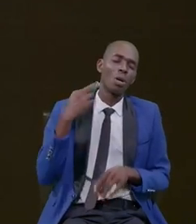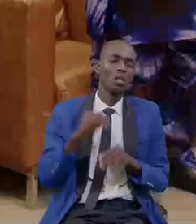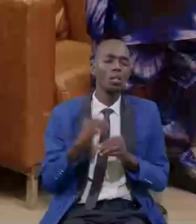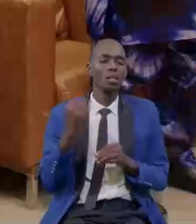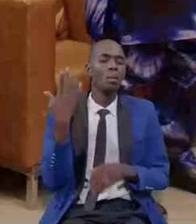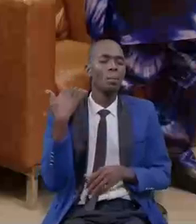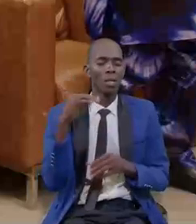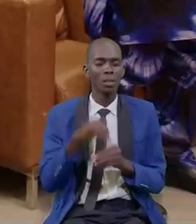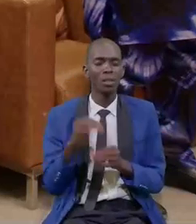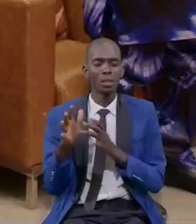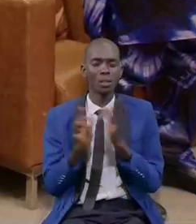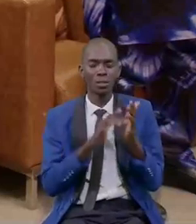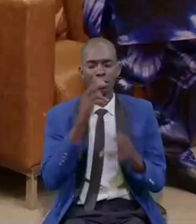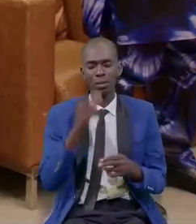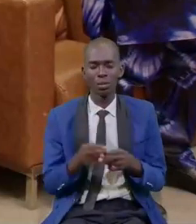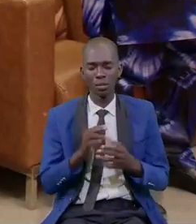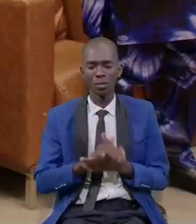de Jésus-Christ.